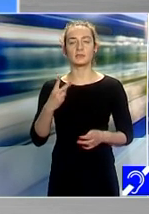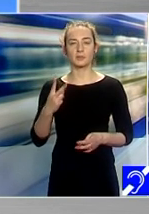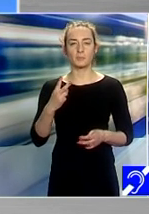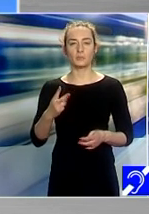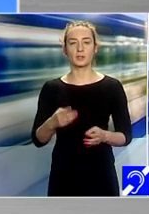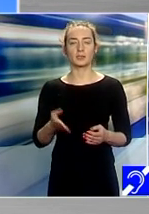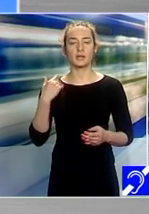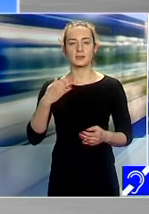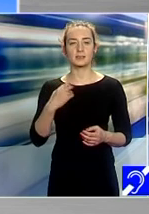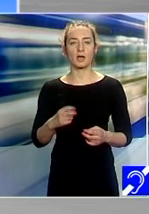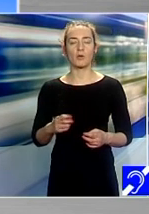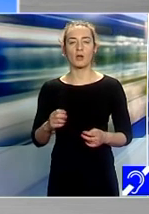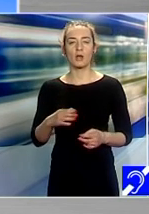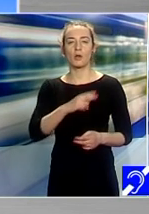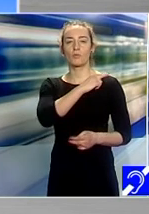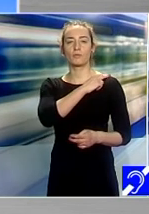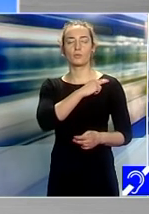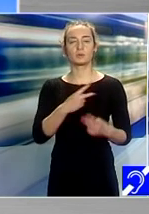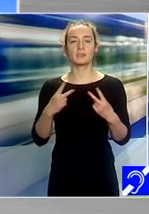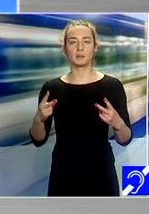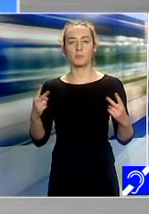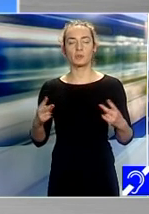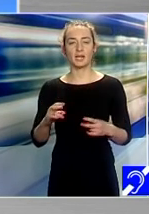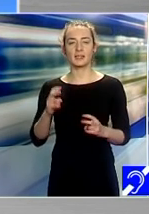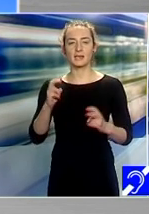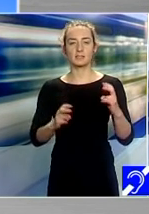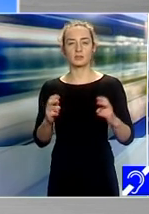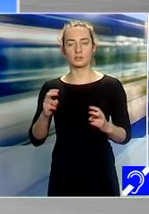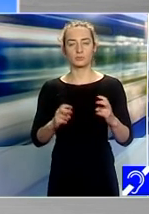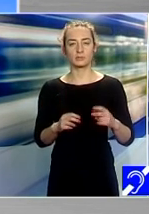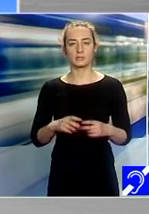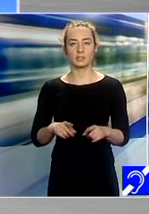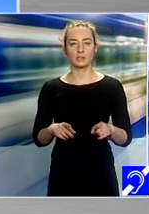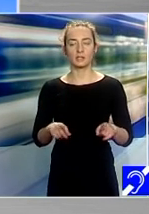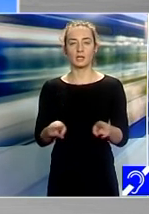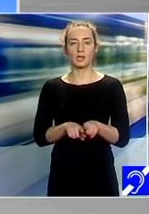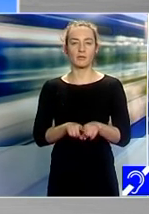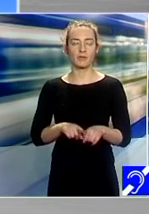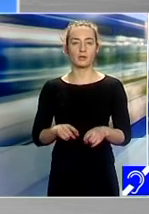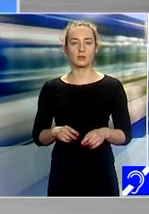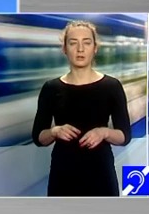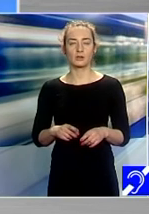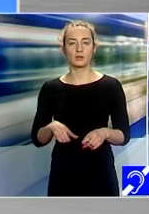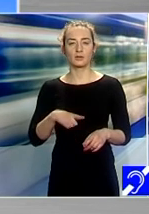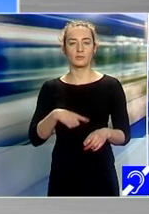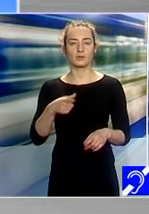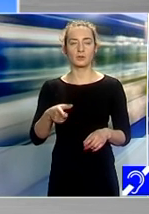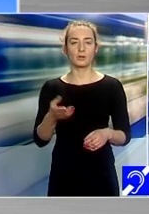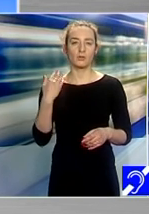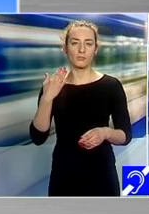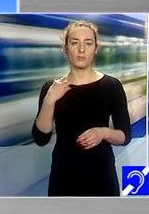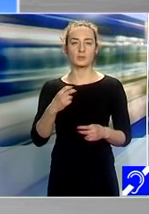sau au avut funcții importante în diverse instituții. Spre exemplu, printre persoanele trimise în judecată se află un